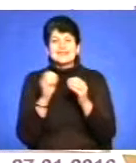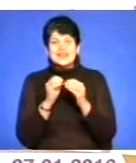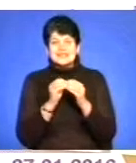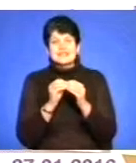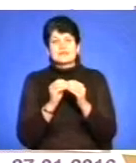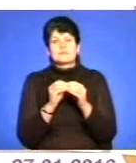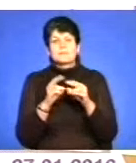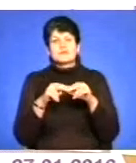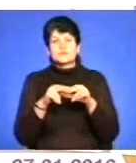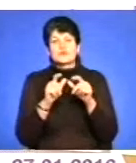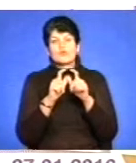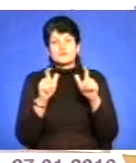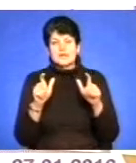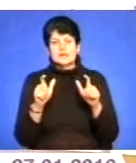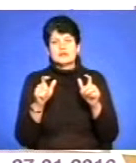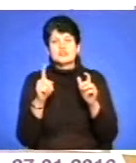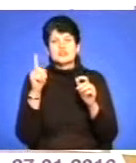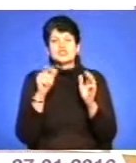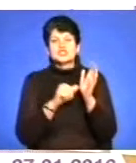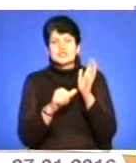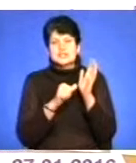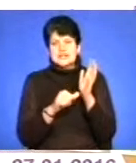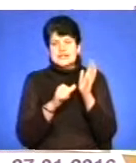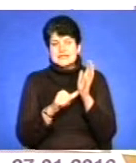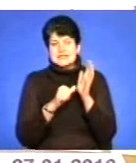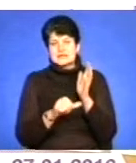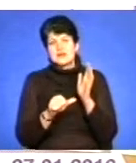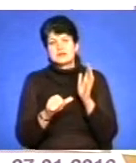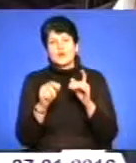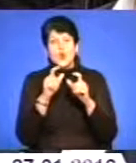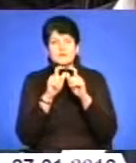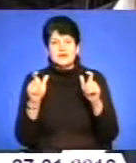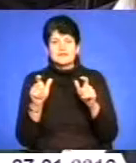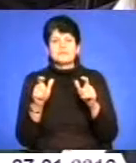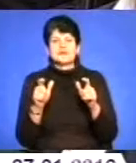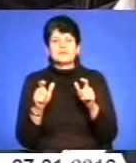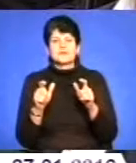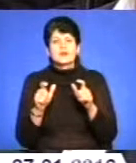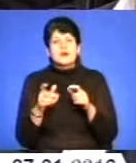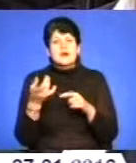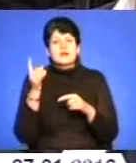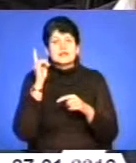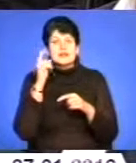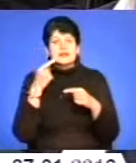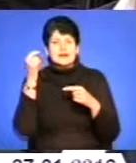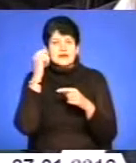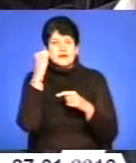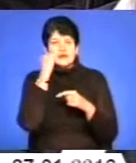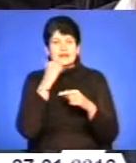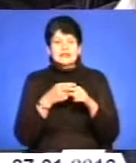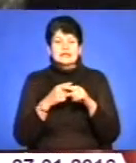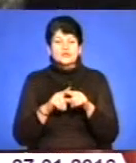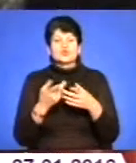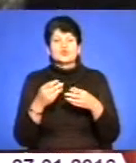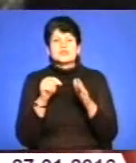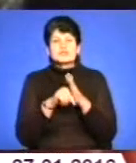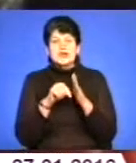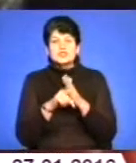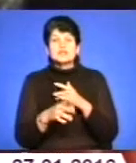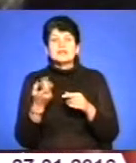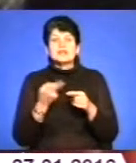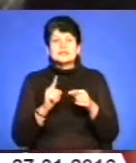тому числі 60 архітектурних об'єктів національного значення. Кошти Державного фонду регіонального розвитку, що склали 98